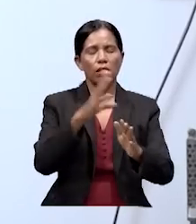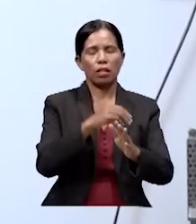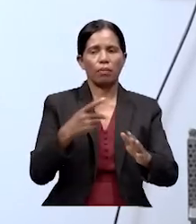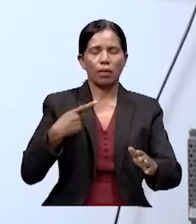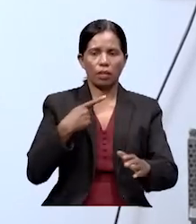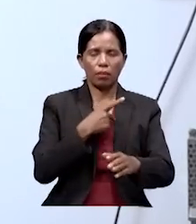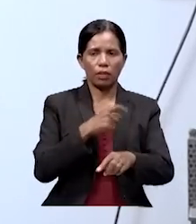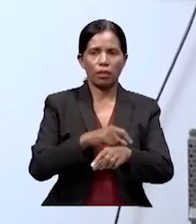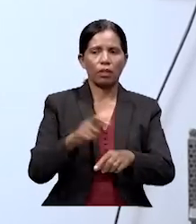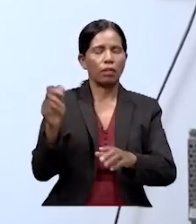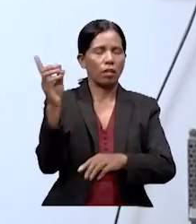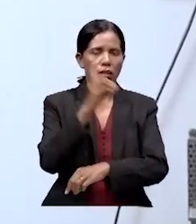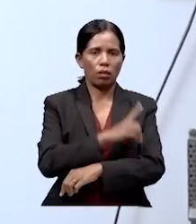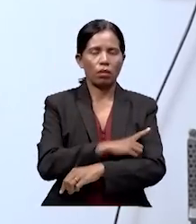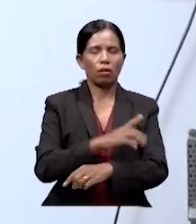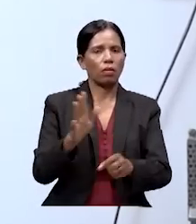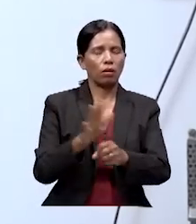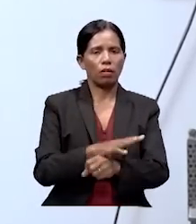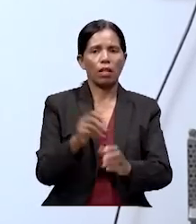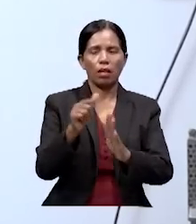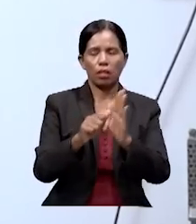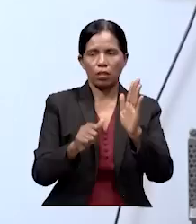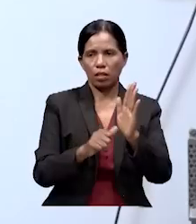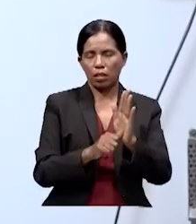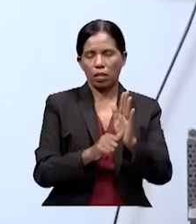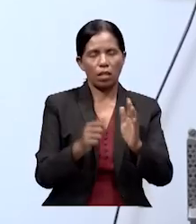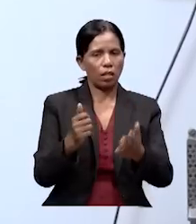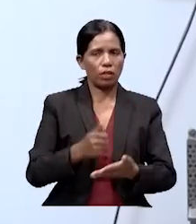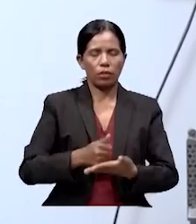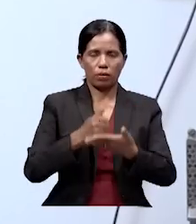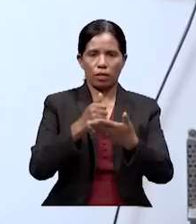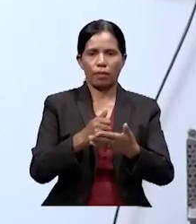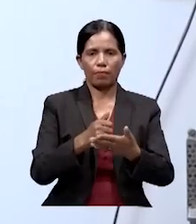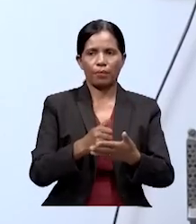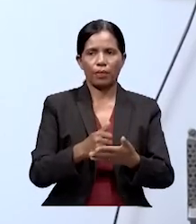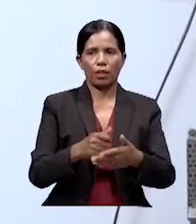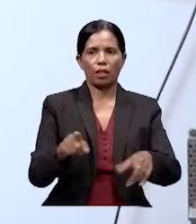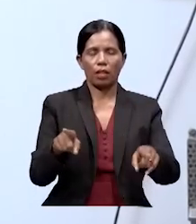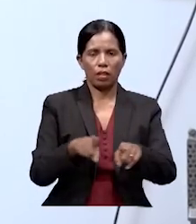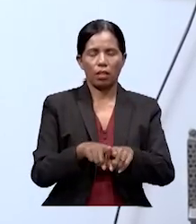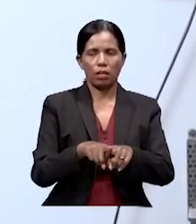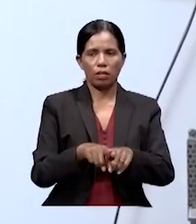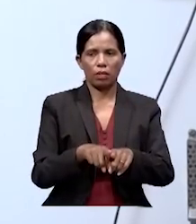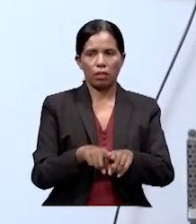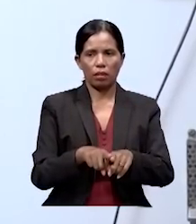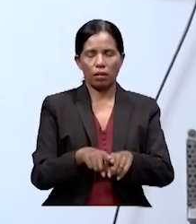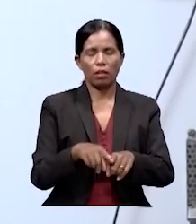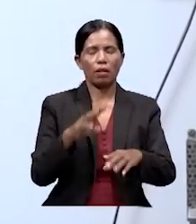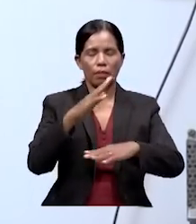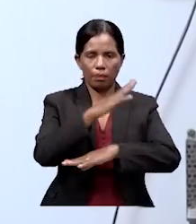loron tomak azenda tomak la tende irne ne ko be mesa